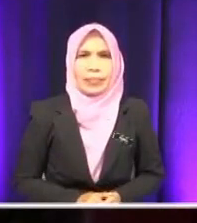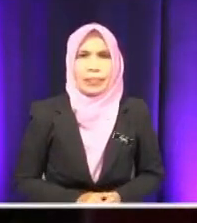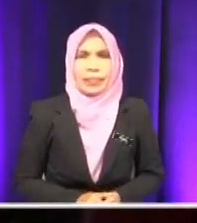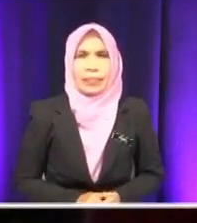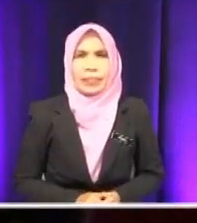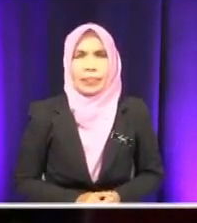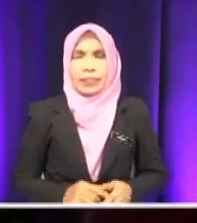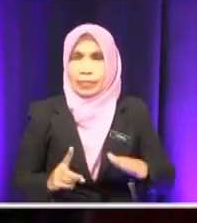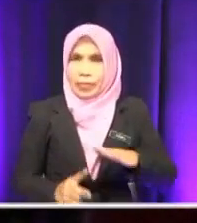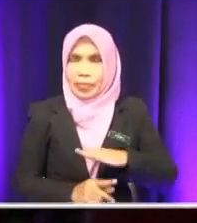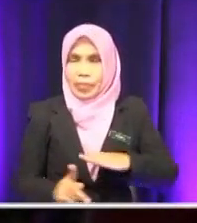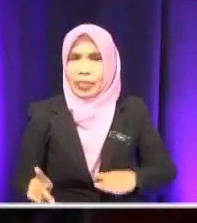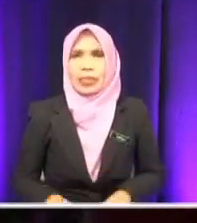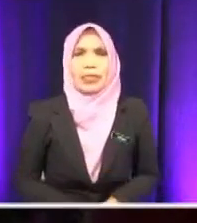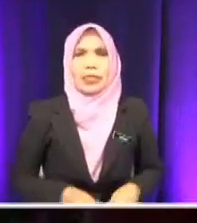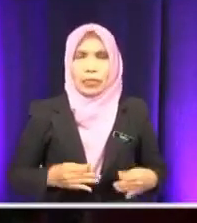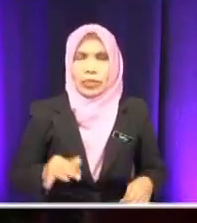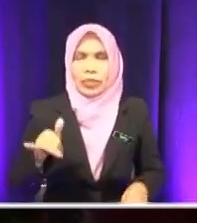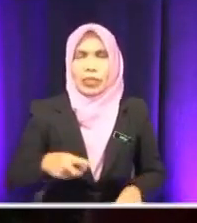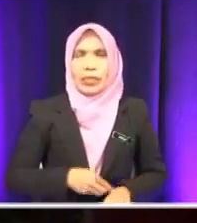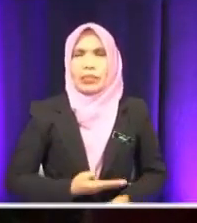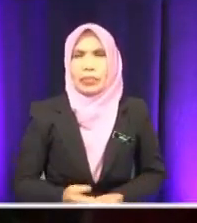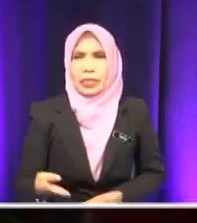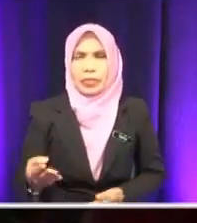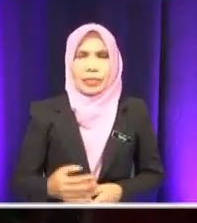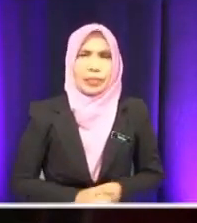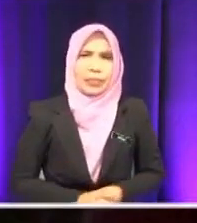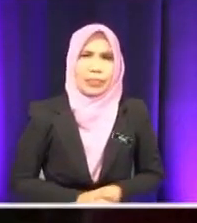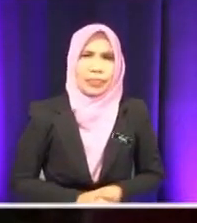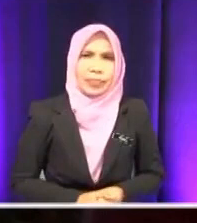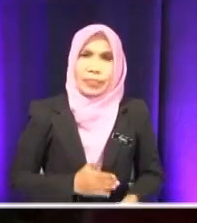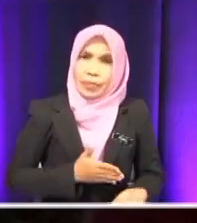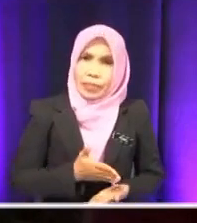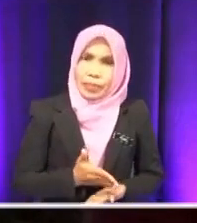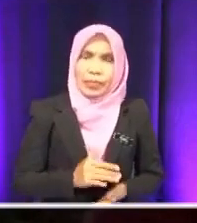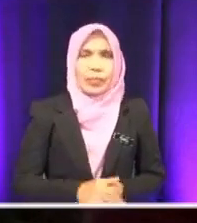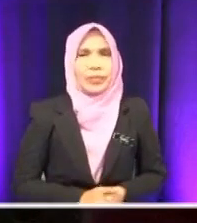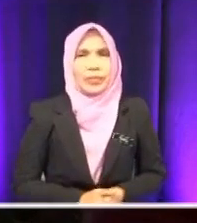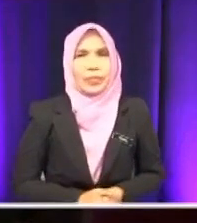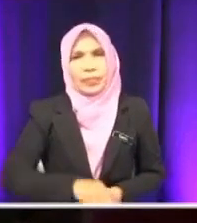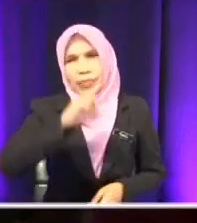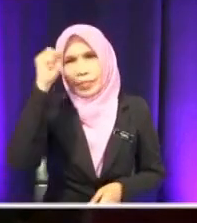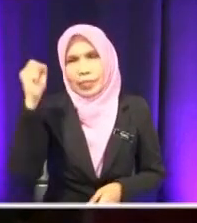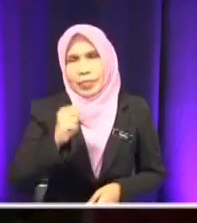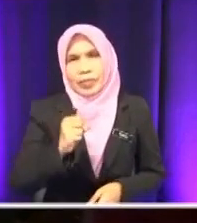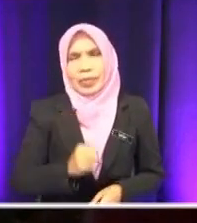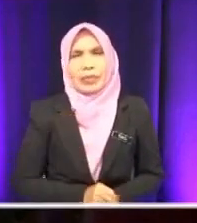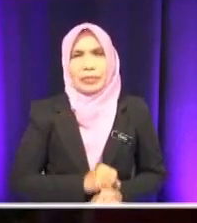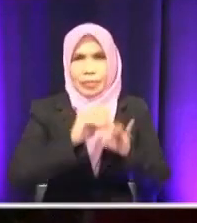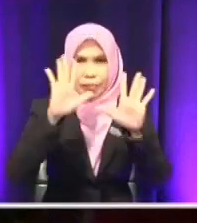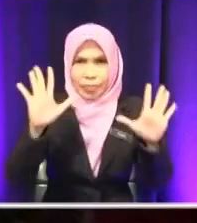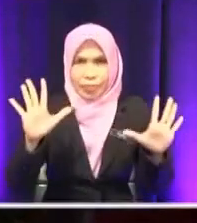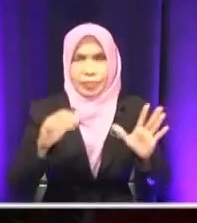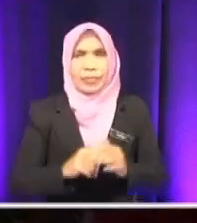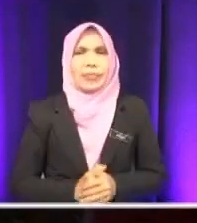fakta yang diberi Oke jadi seterusnya kita Terangkan pula soalnya yang bagian menyerang tadi kita